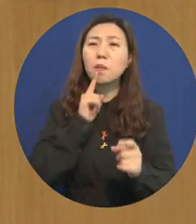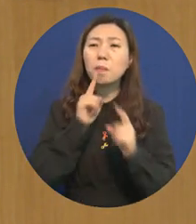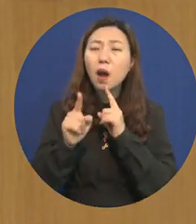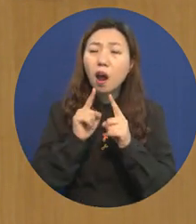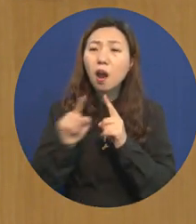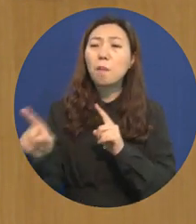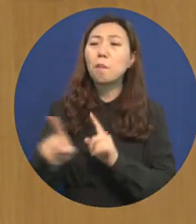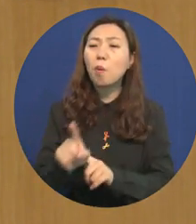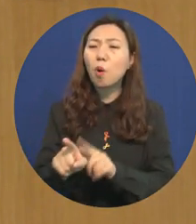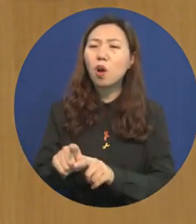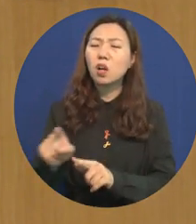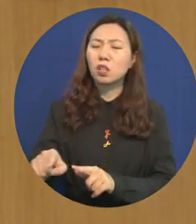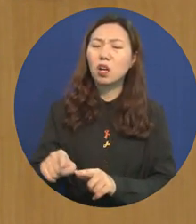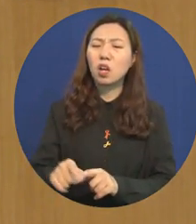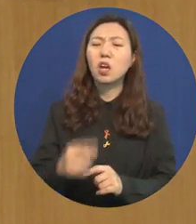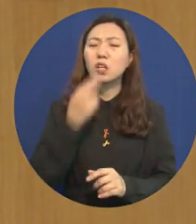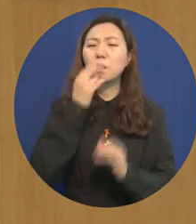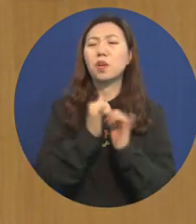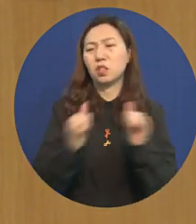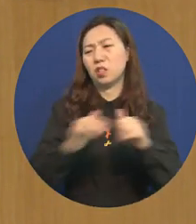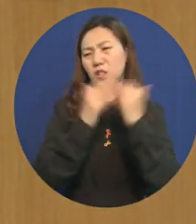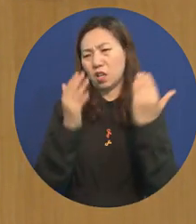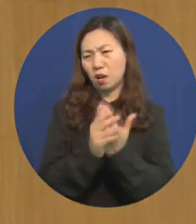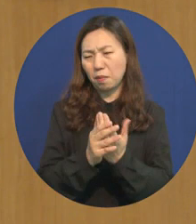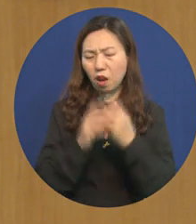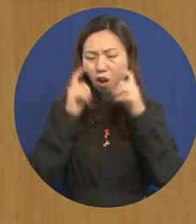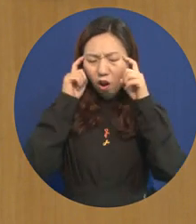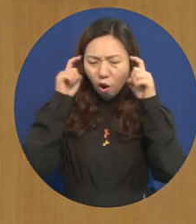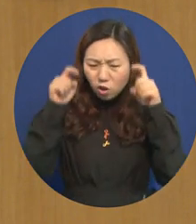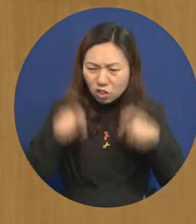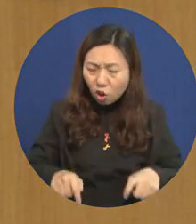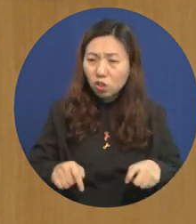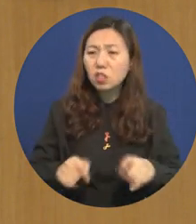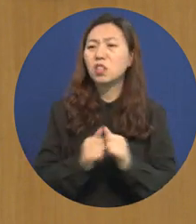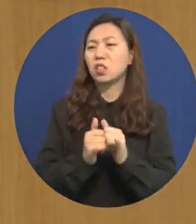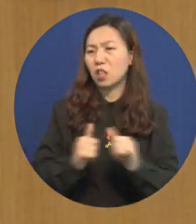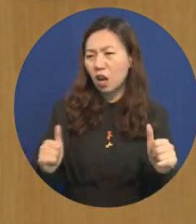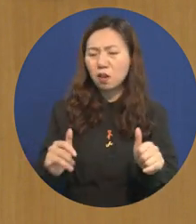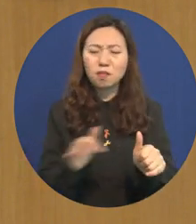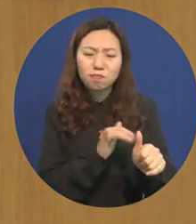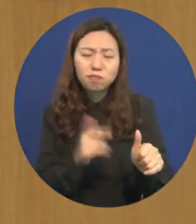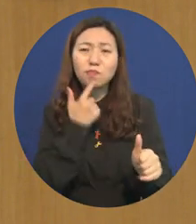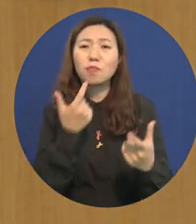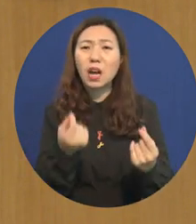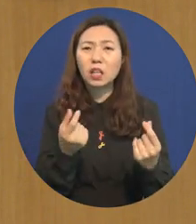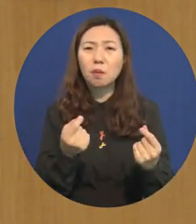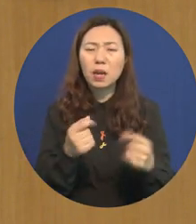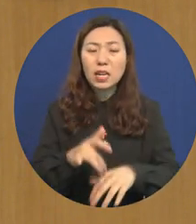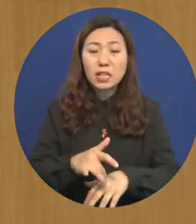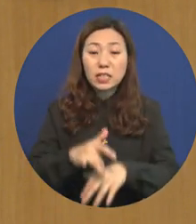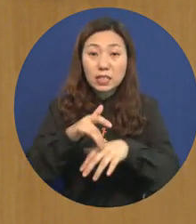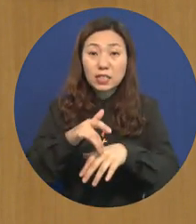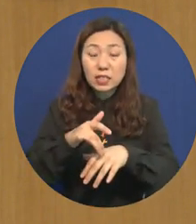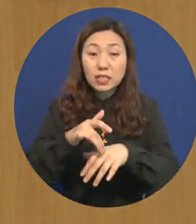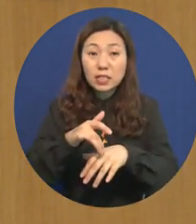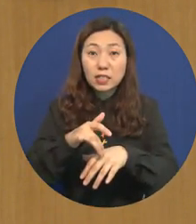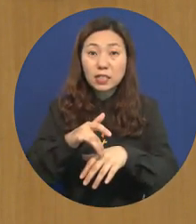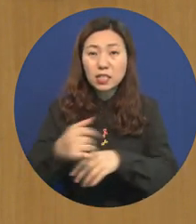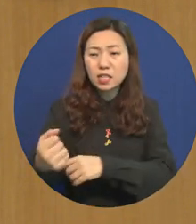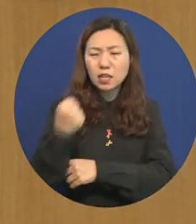중생의 어리석음을 부추기니 신통을 쓰지 마라. 이렇게 얘기했다. 그럼에도